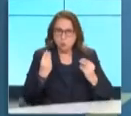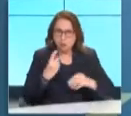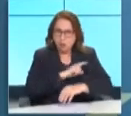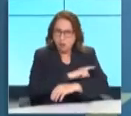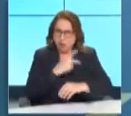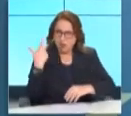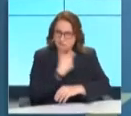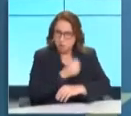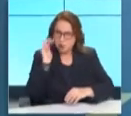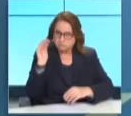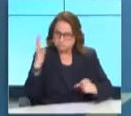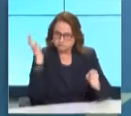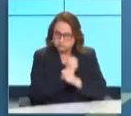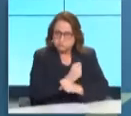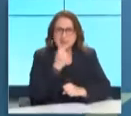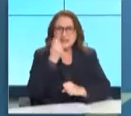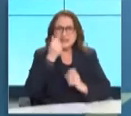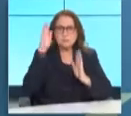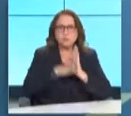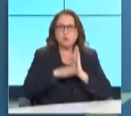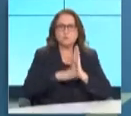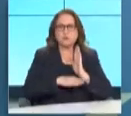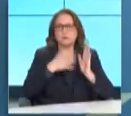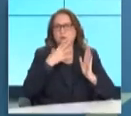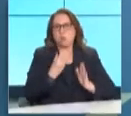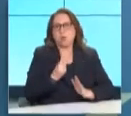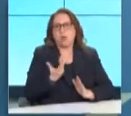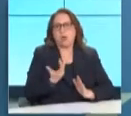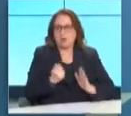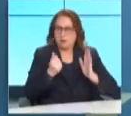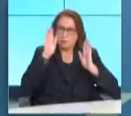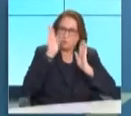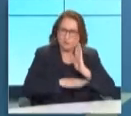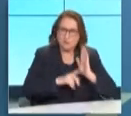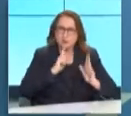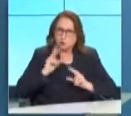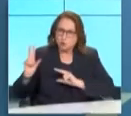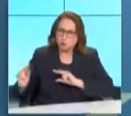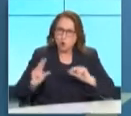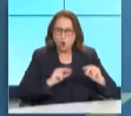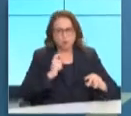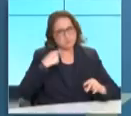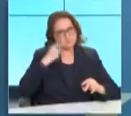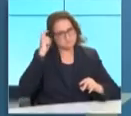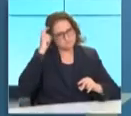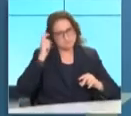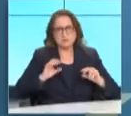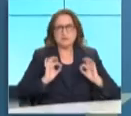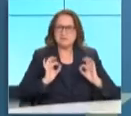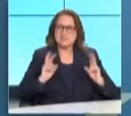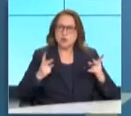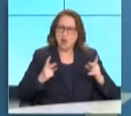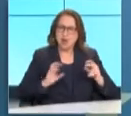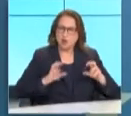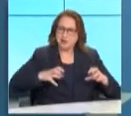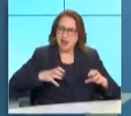φυσικού αερίου. Επομένως, νομίζω ότι παρά τις δυσκολίες και τις μικρές εντάσεις που υπήρξαν σήμερα κατά τη